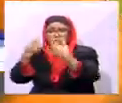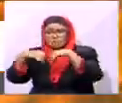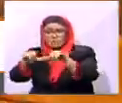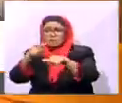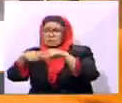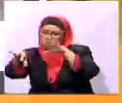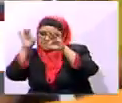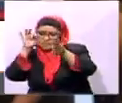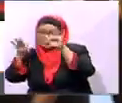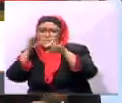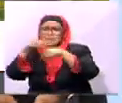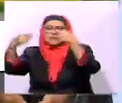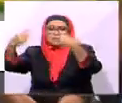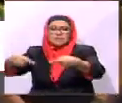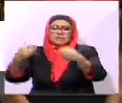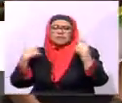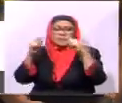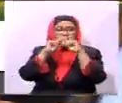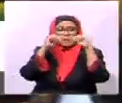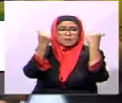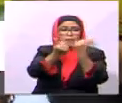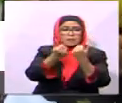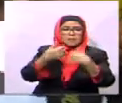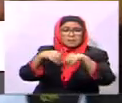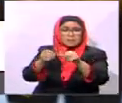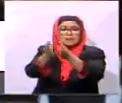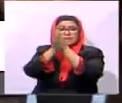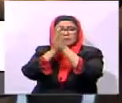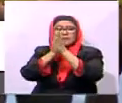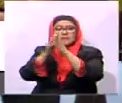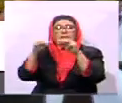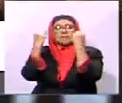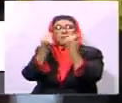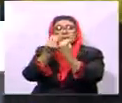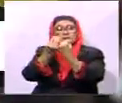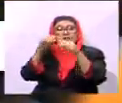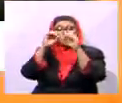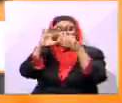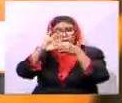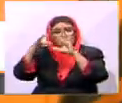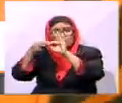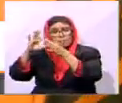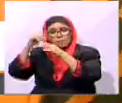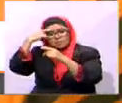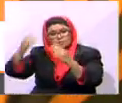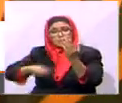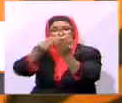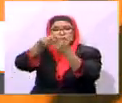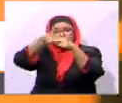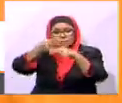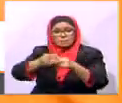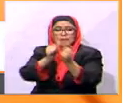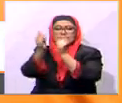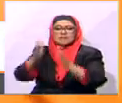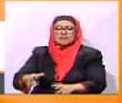pertandingan. Manakala ada persatuan masih merayu kepada Majlis Olimpik Malaysia untuk menyenaraikan atlet-atlet terbaik mereka di